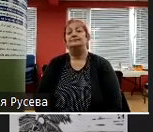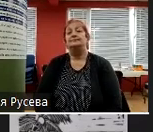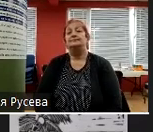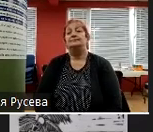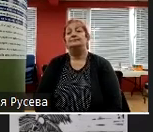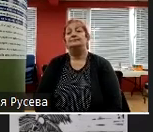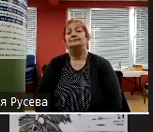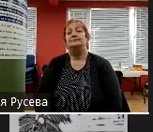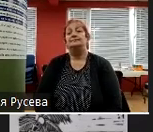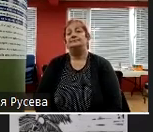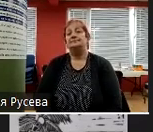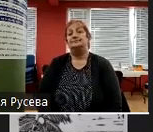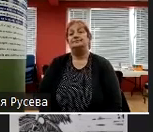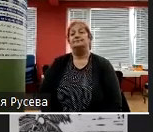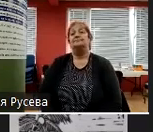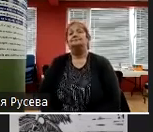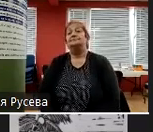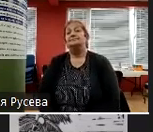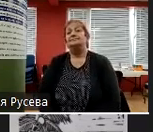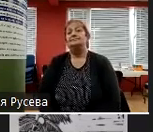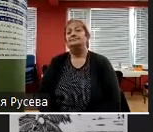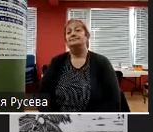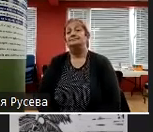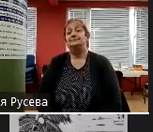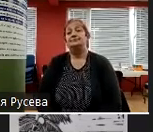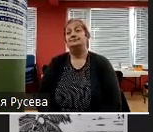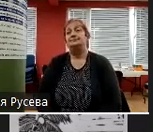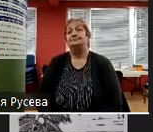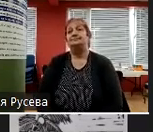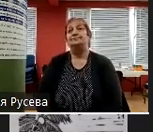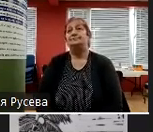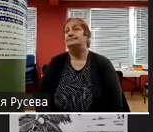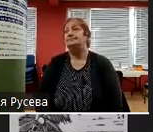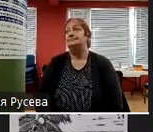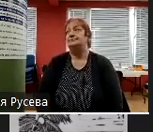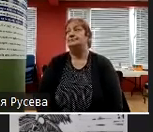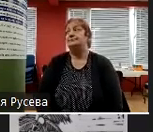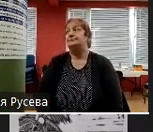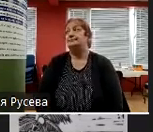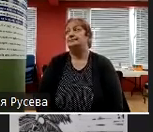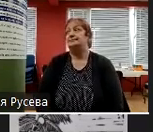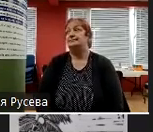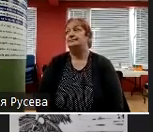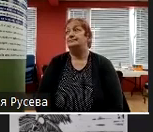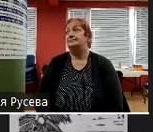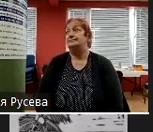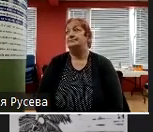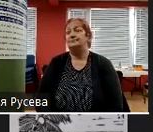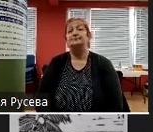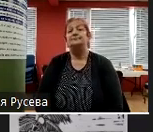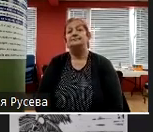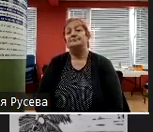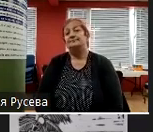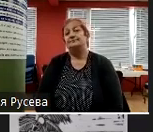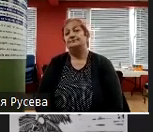keep in mind. For example, saying who's speaking when you speak, especially if you have, for example, a